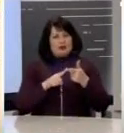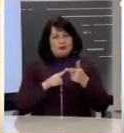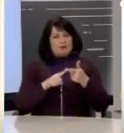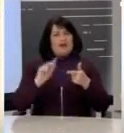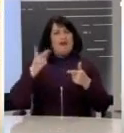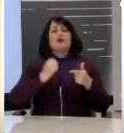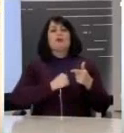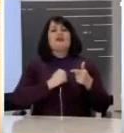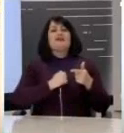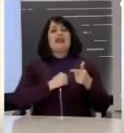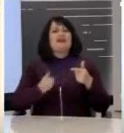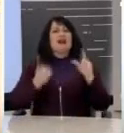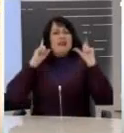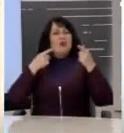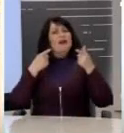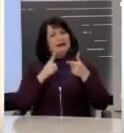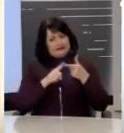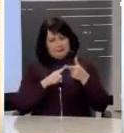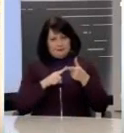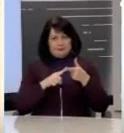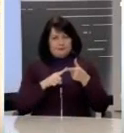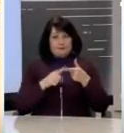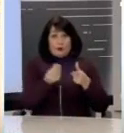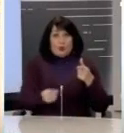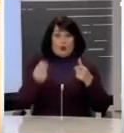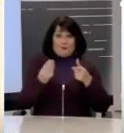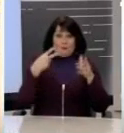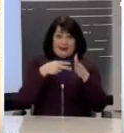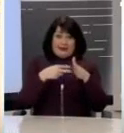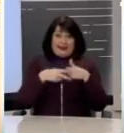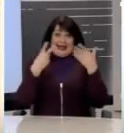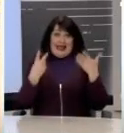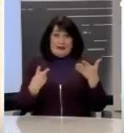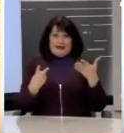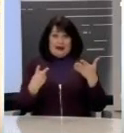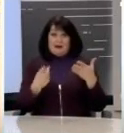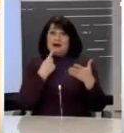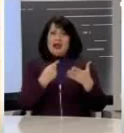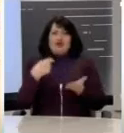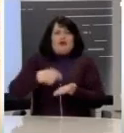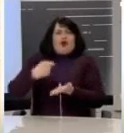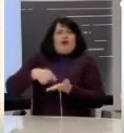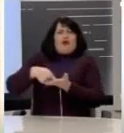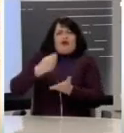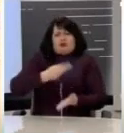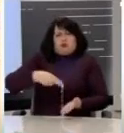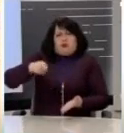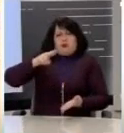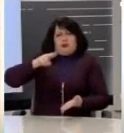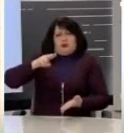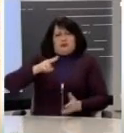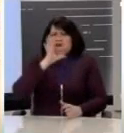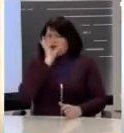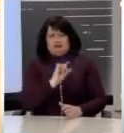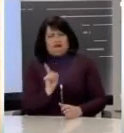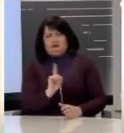θέση της αξιωματικής αντιπολίτευσης. Η υπέρβαση του 2017 αποτελεί προϊόν υπερφορολόγησης. Τίποτα δεν απέχει από την